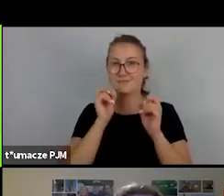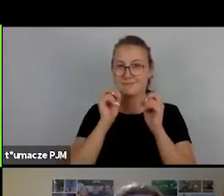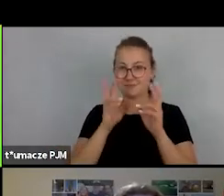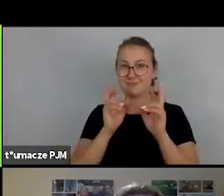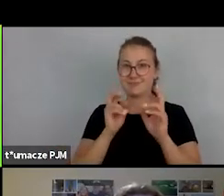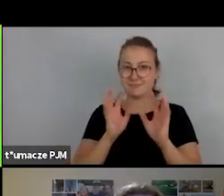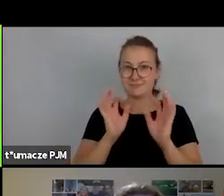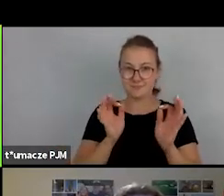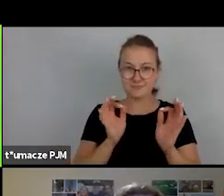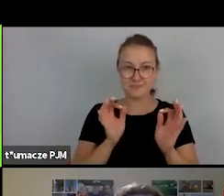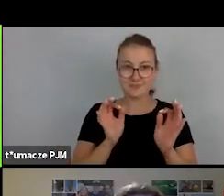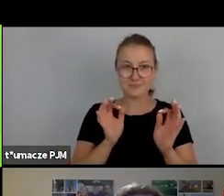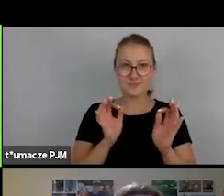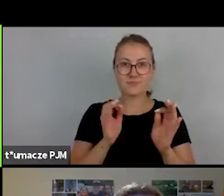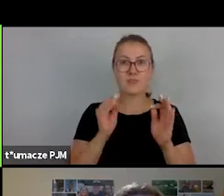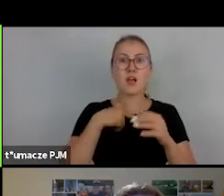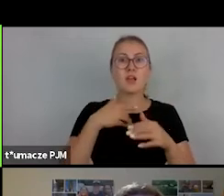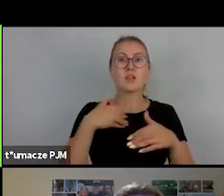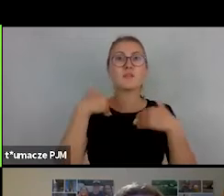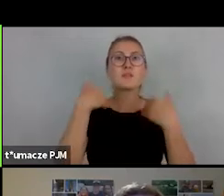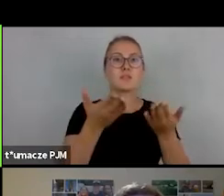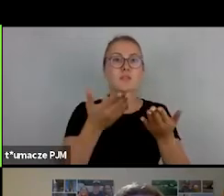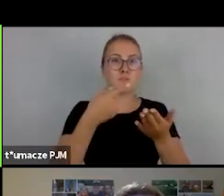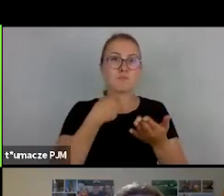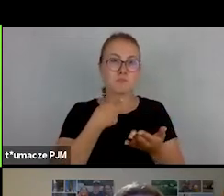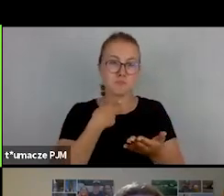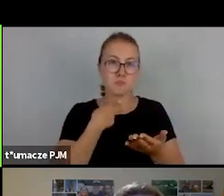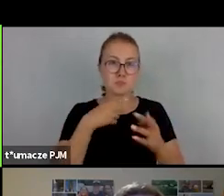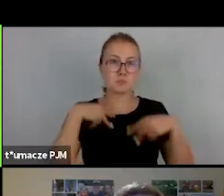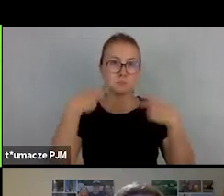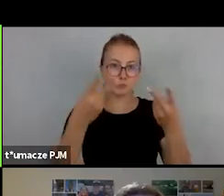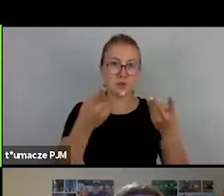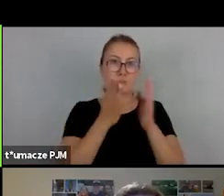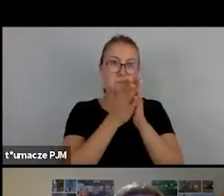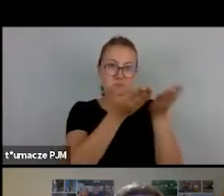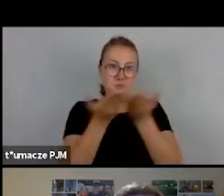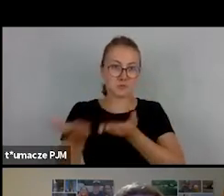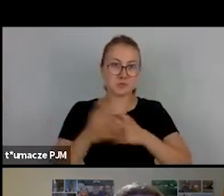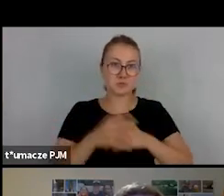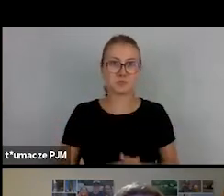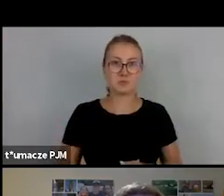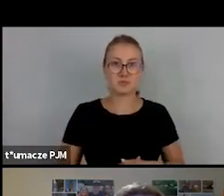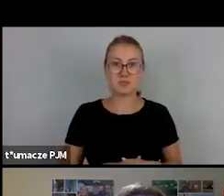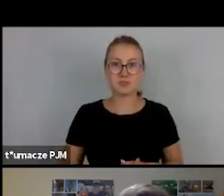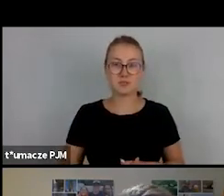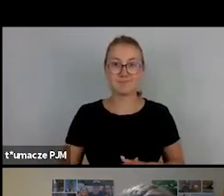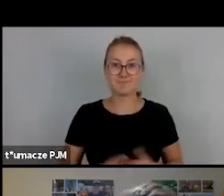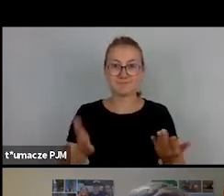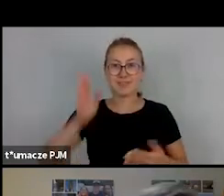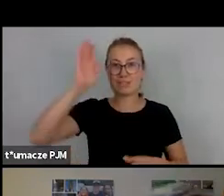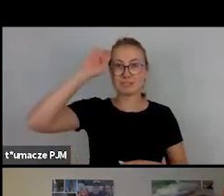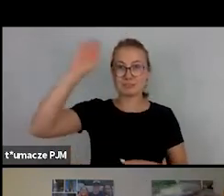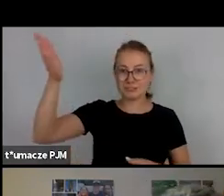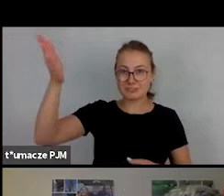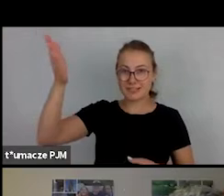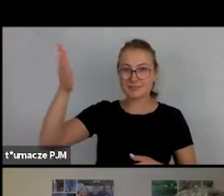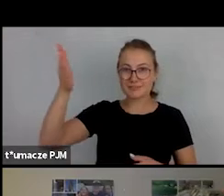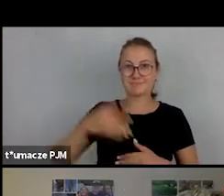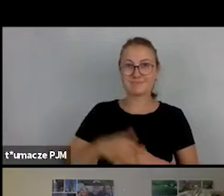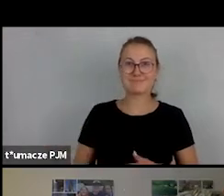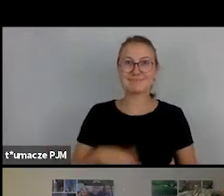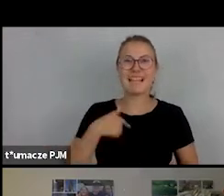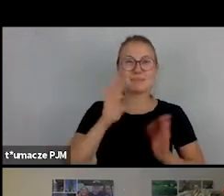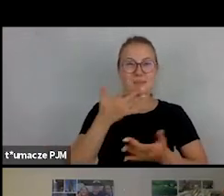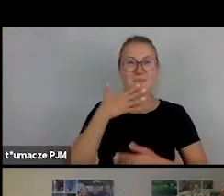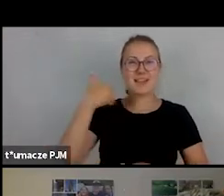mogę Ci oddać już głos, to zapraszam. Można zaczynać. Cześć, I will speak in English, so